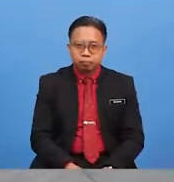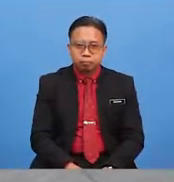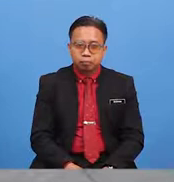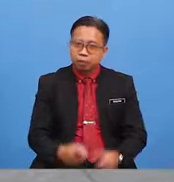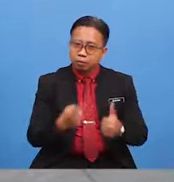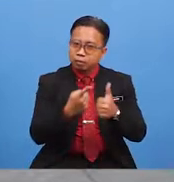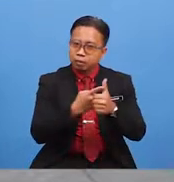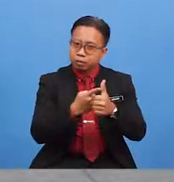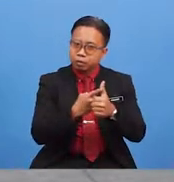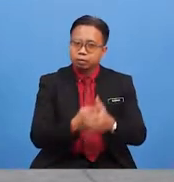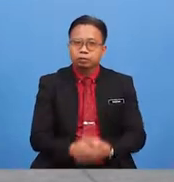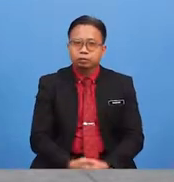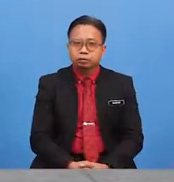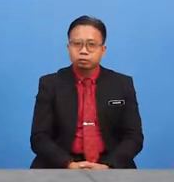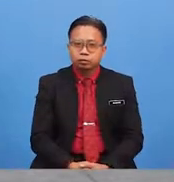pertama,